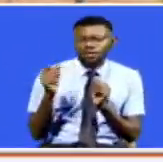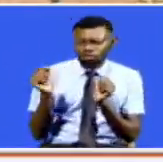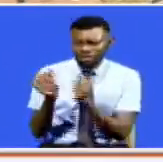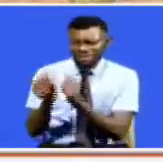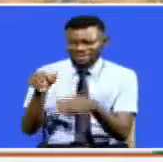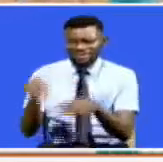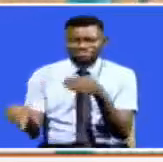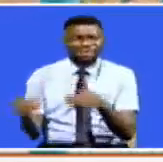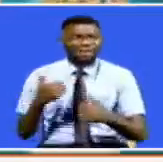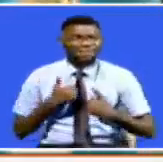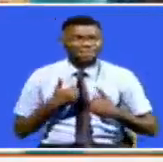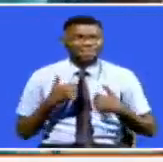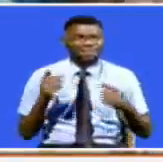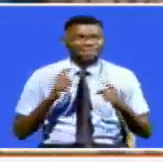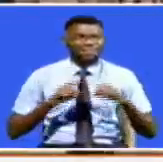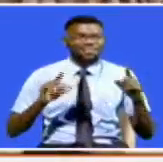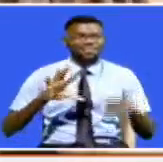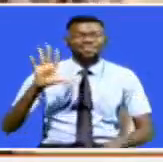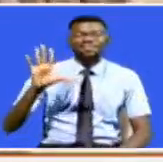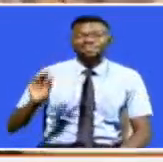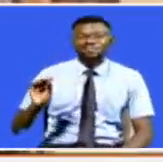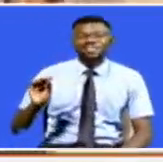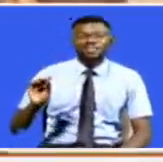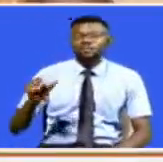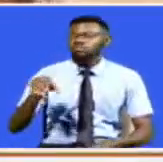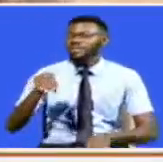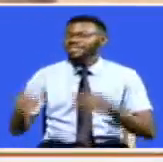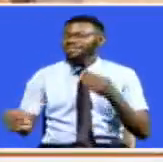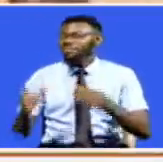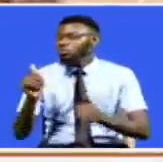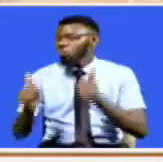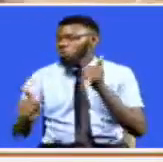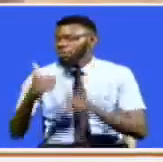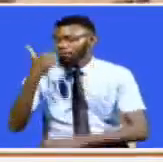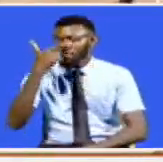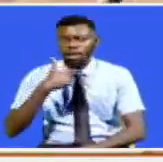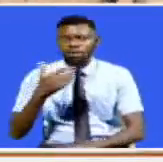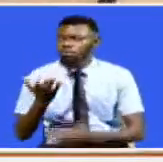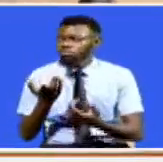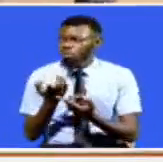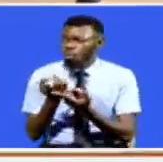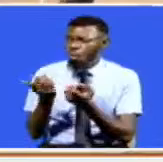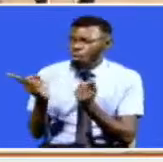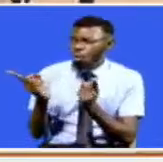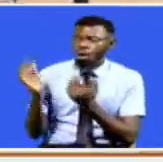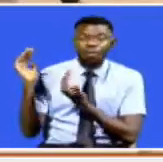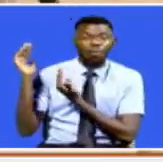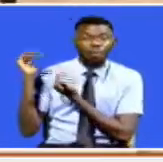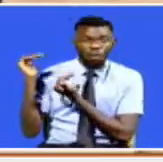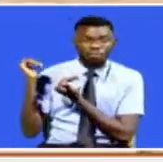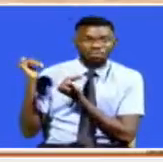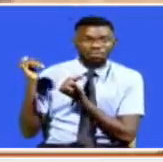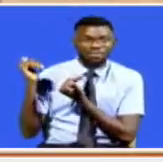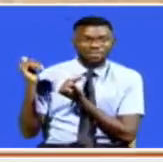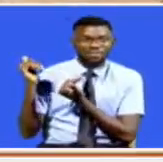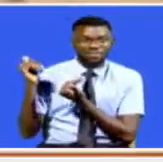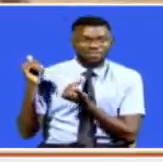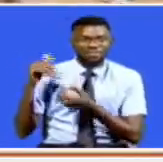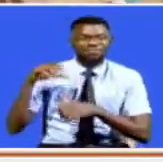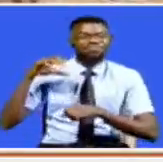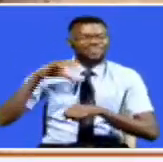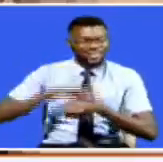210, zaidi ya wanafunzi 50 wana ulemavu wa kuona, wote wakitumai kupata vitabu vya kujifunza kwa